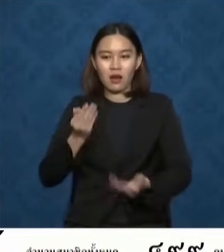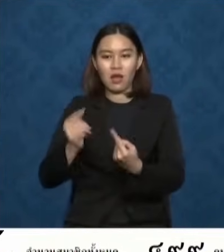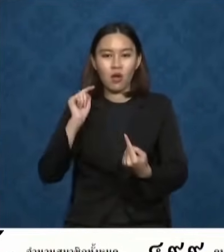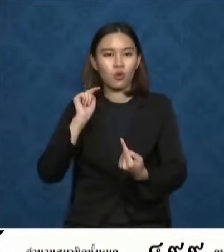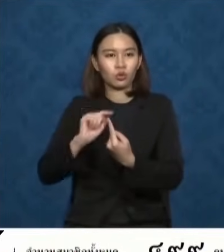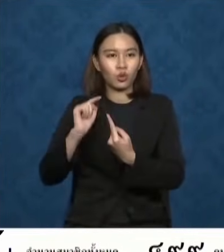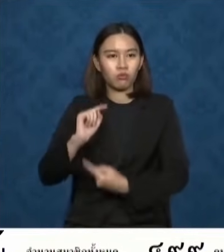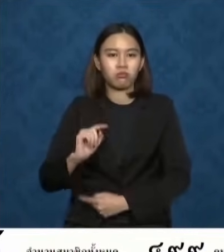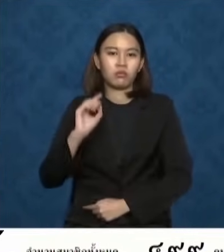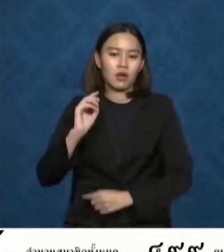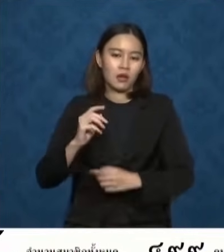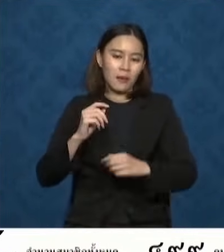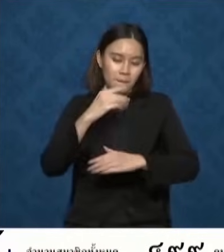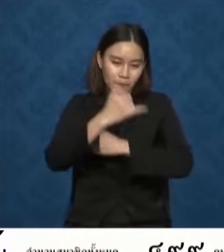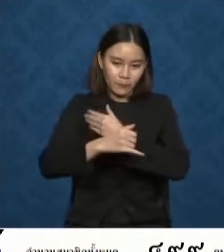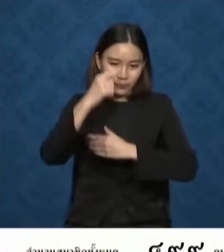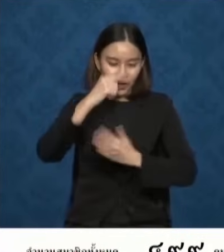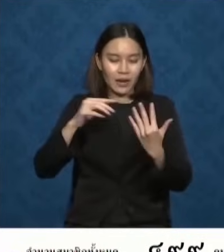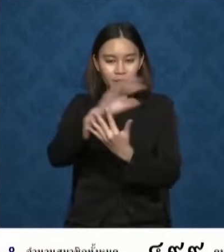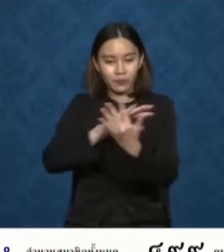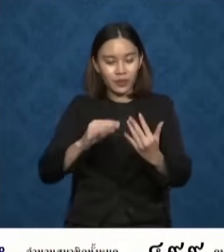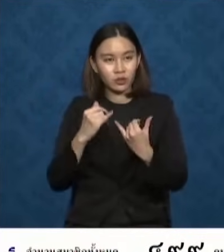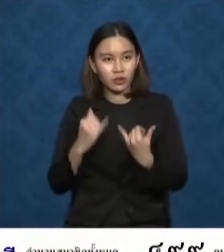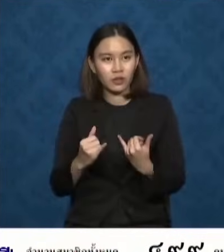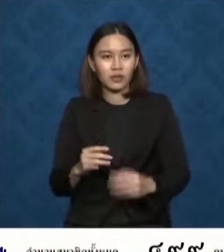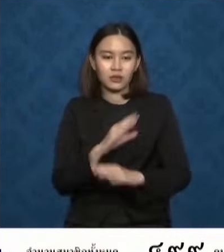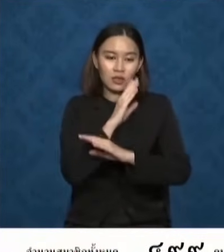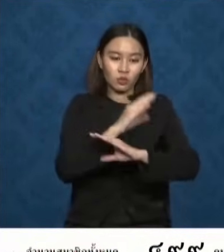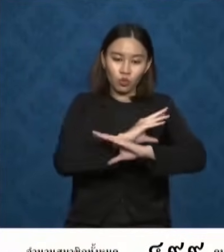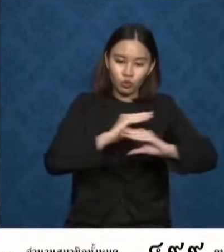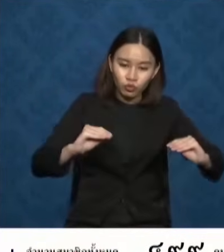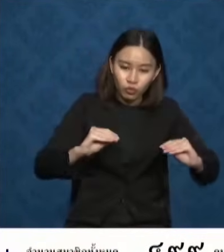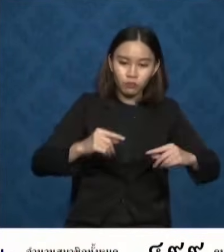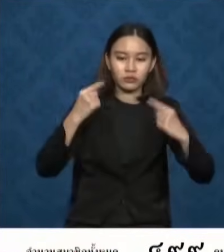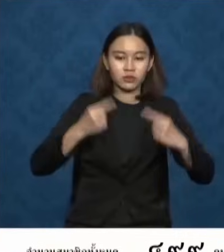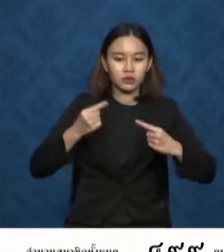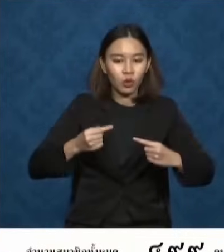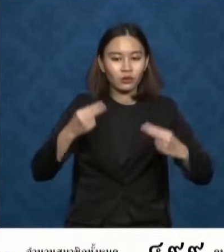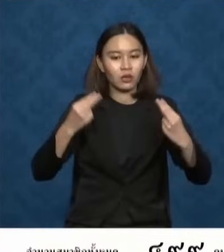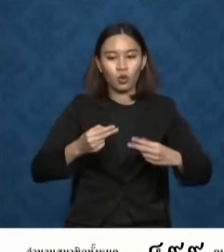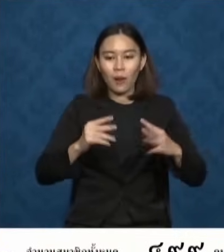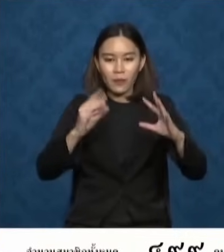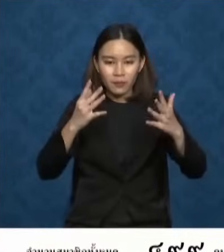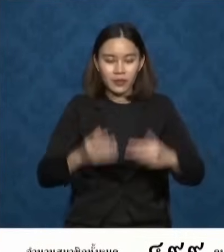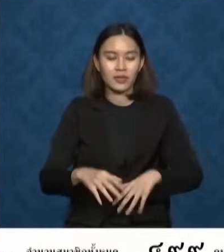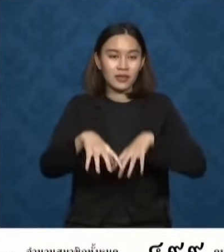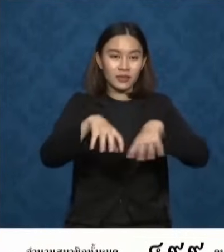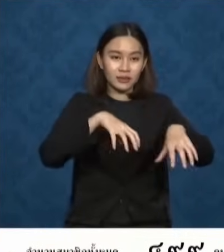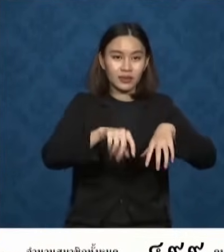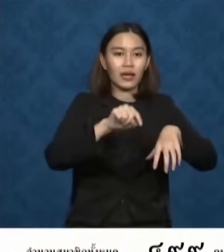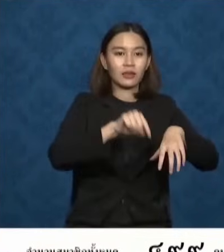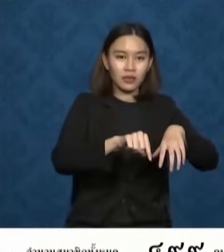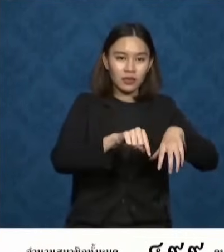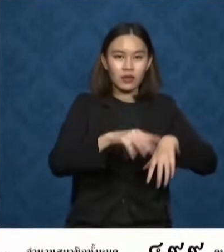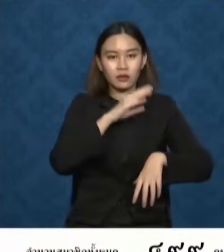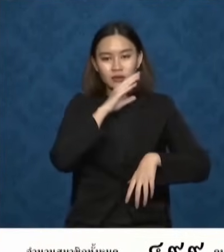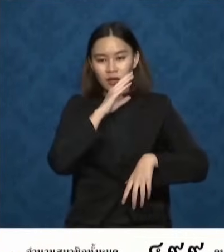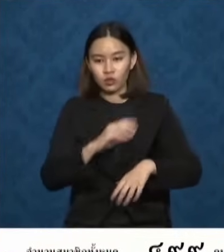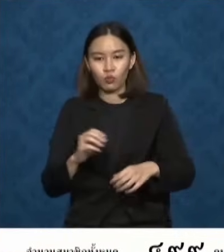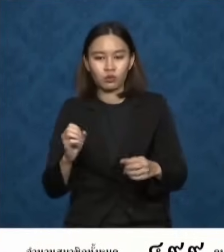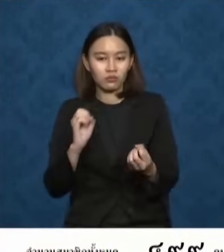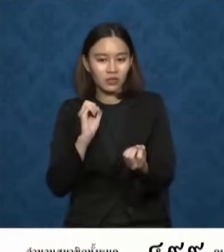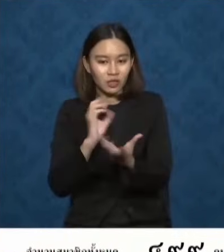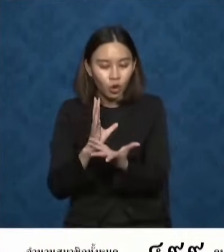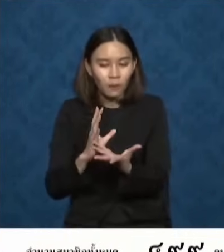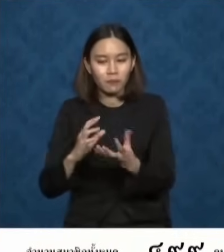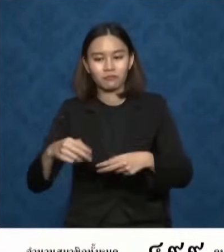านการณ์ของประเทศด้วยถ้ายามประเทศสงบไม่มีภัยคุกคามก็จัดระดับหนึ่งถ้าเกิดมีสัญญาณว่าจะ